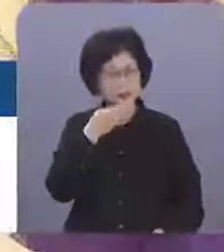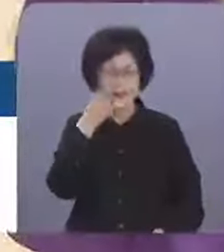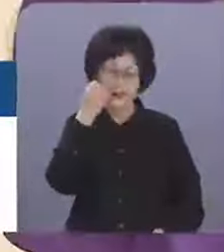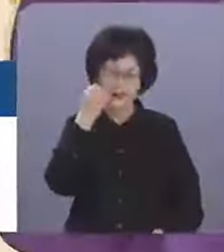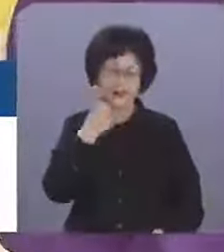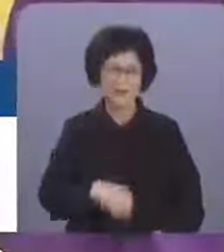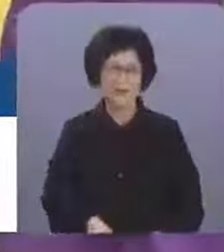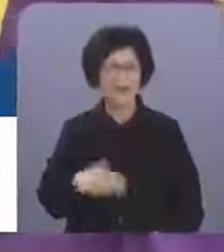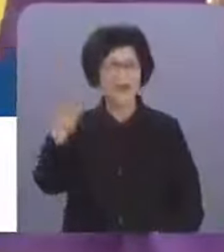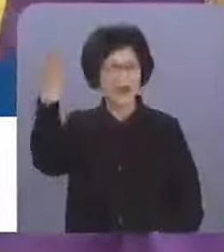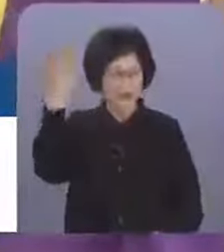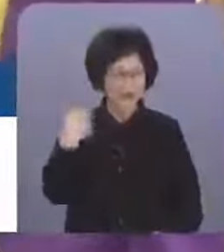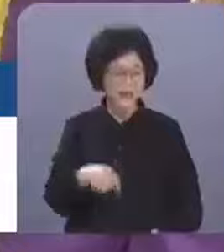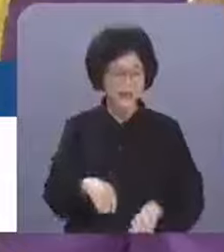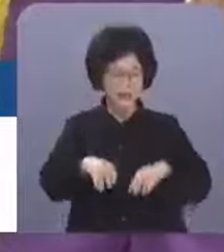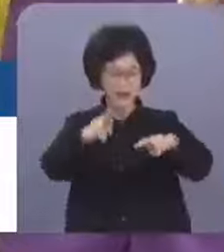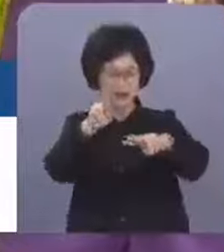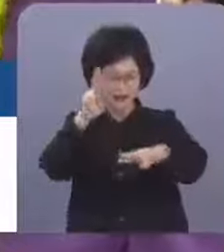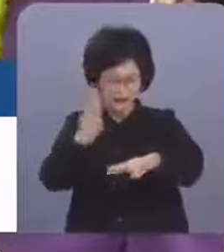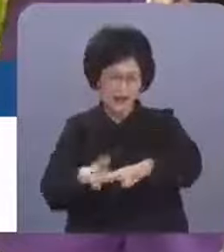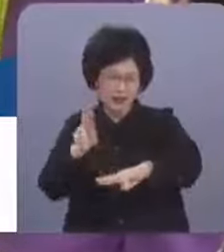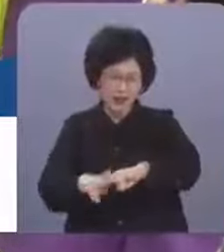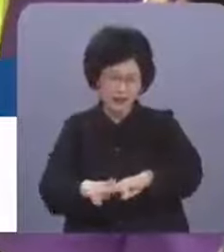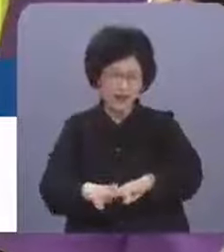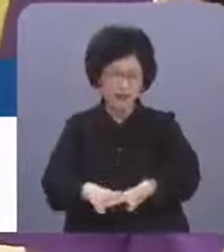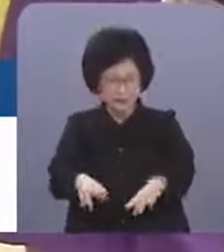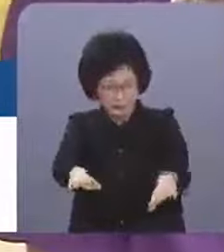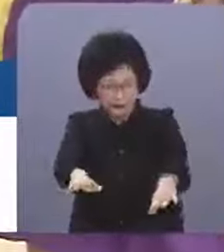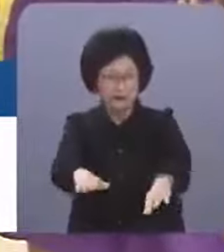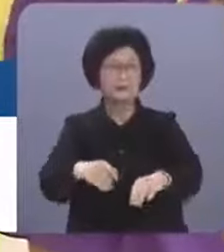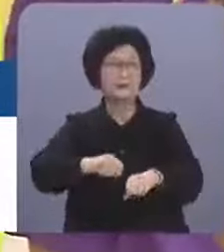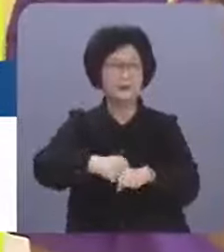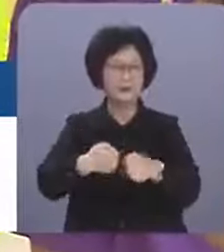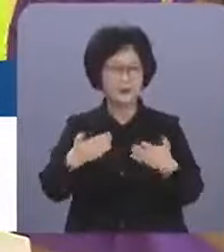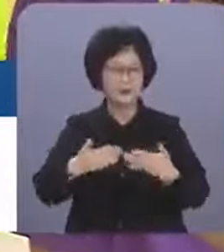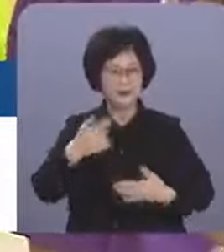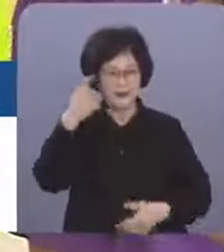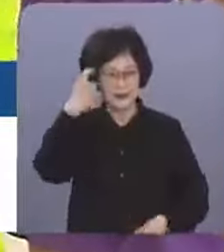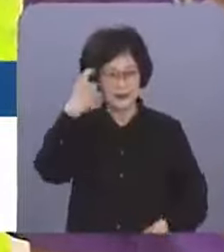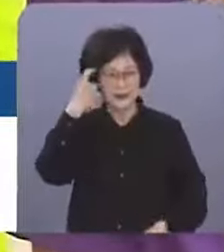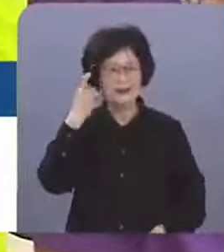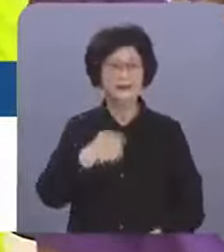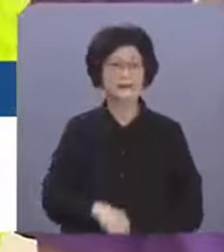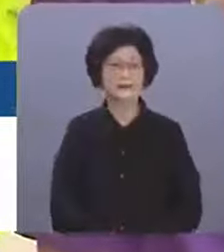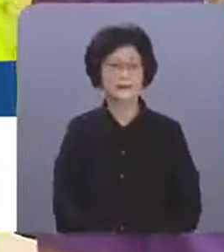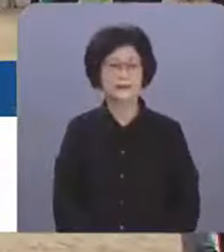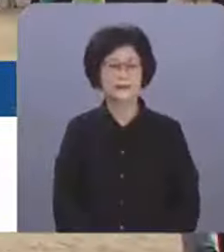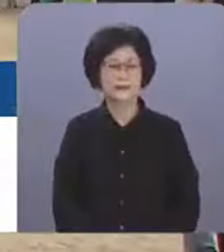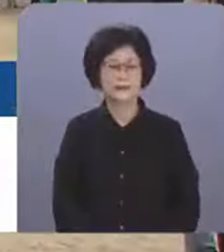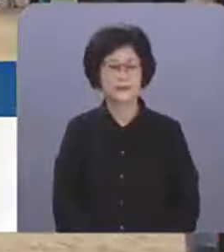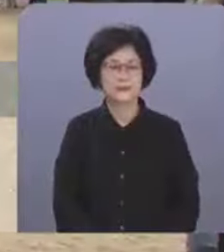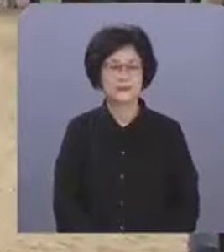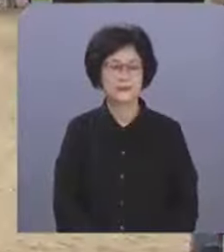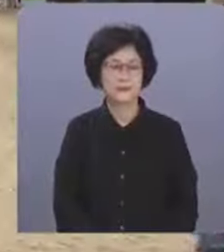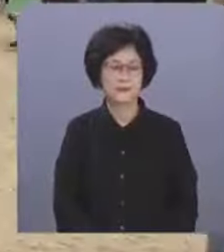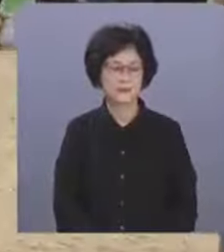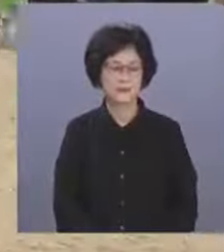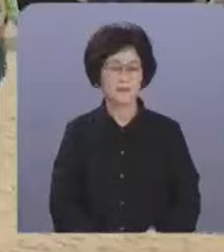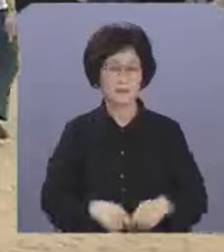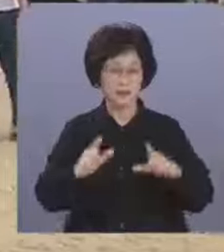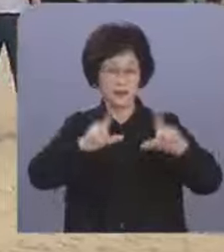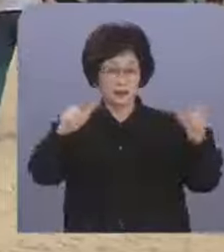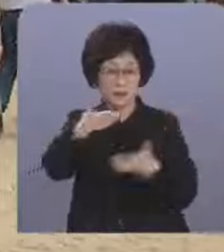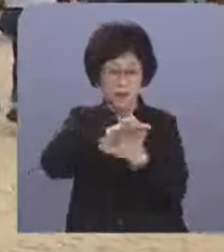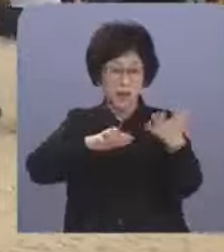신기했어요. 옛날에는 저렇게 벌을 받았구나 하는 생각이 들었어요. 궂은